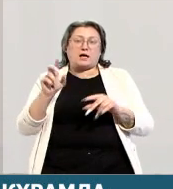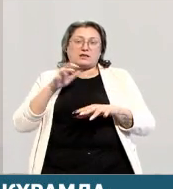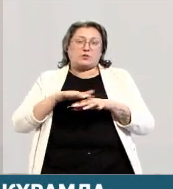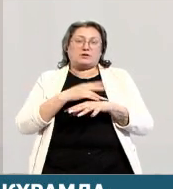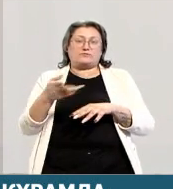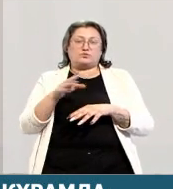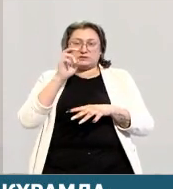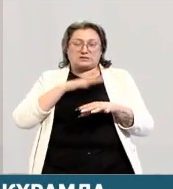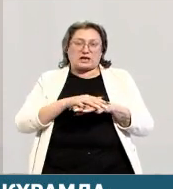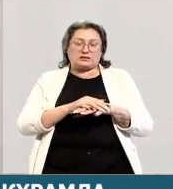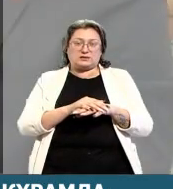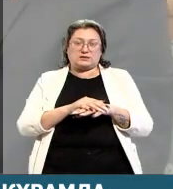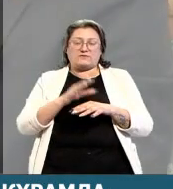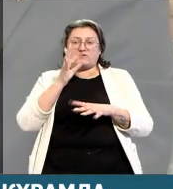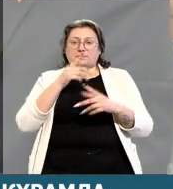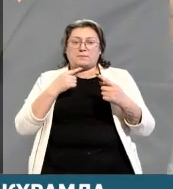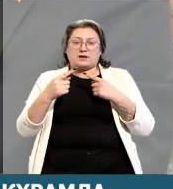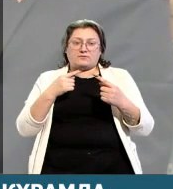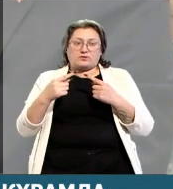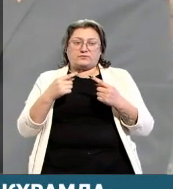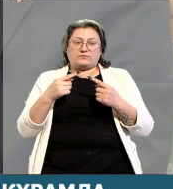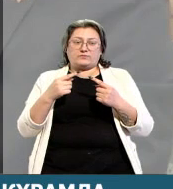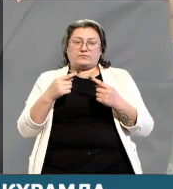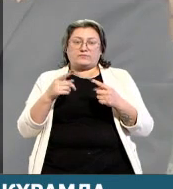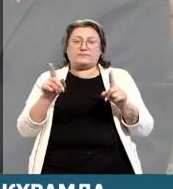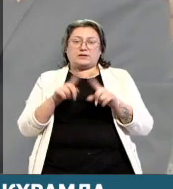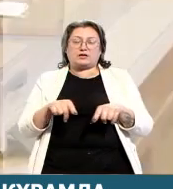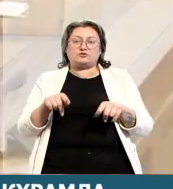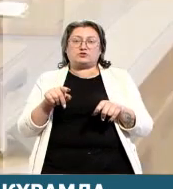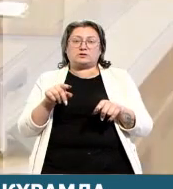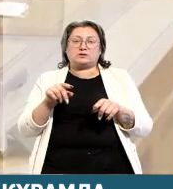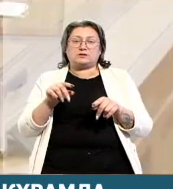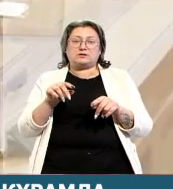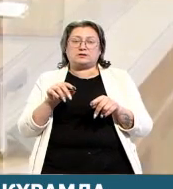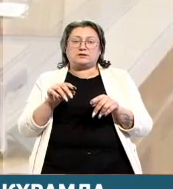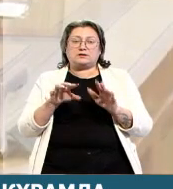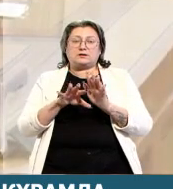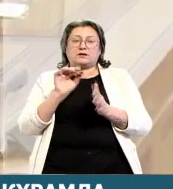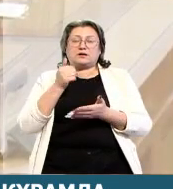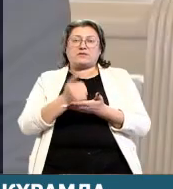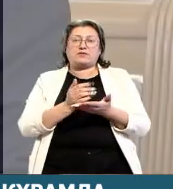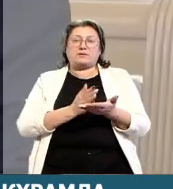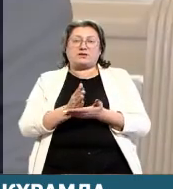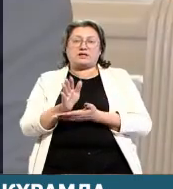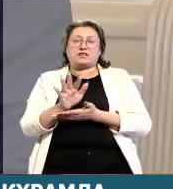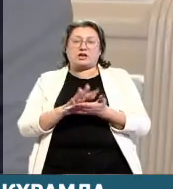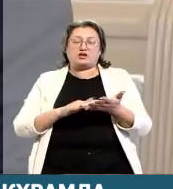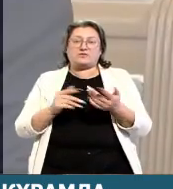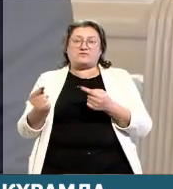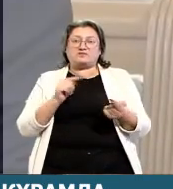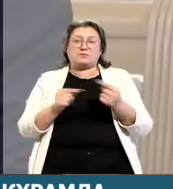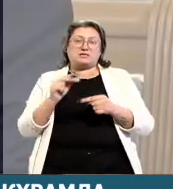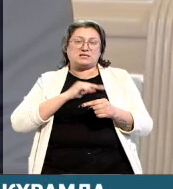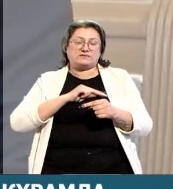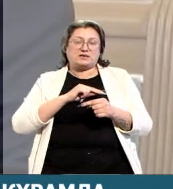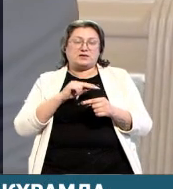беру салаларындағы алдағы ықпалдастықтың басым бағыттарын айқындады. Мемлекет басшысы мәдени байланыстарды дамытуға ерекше назар аударып,